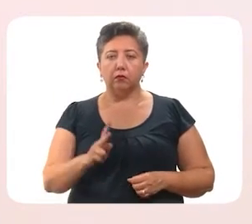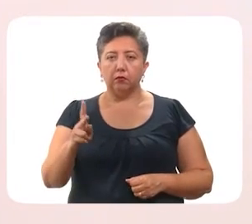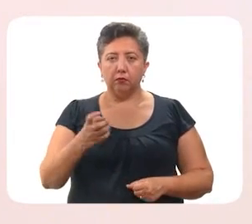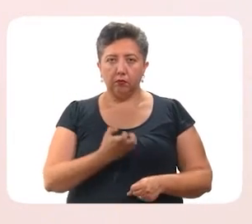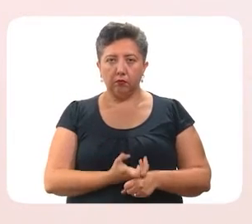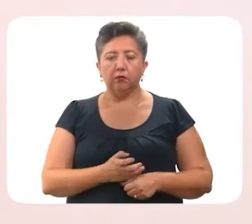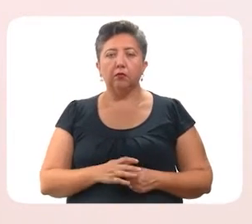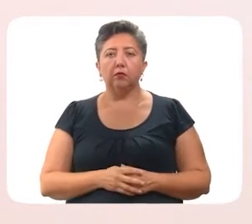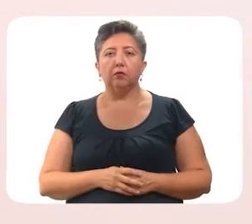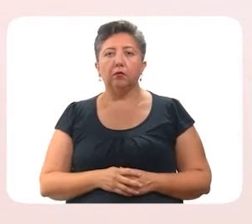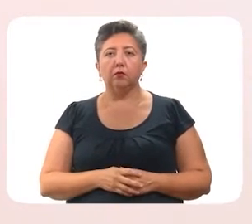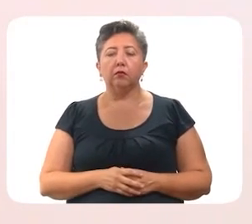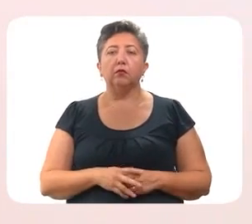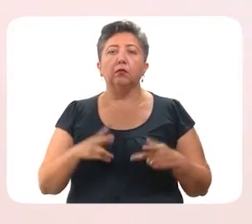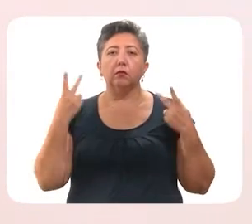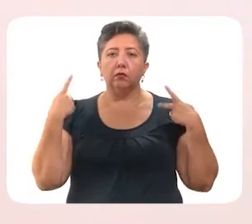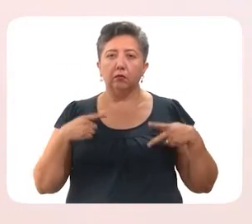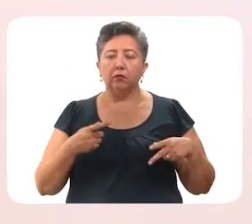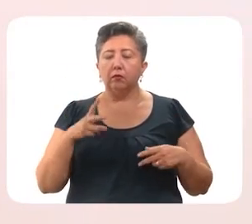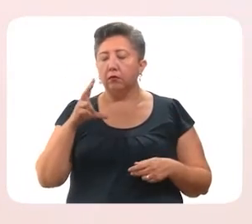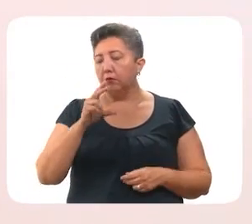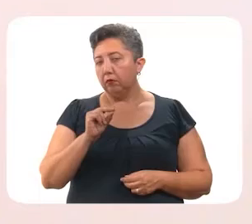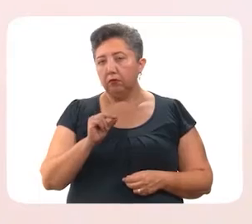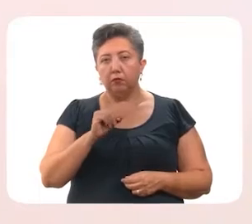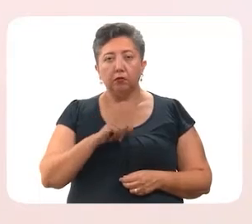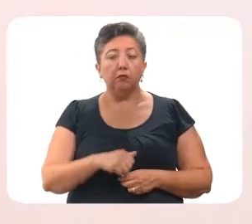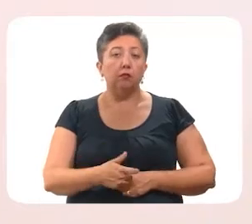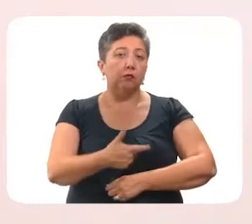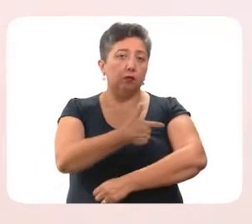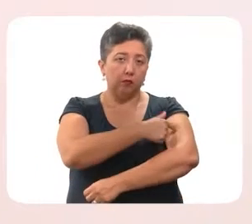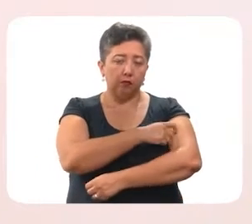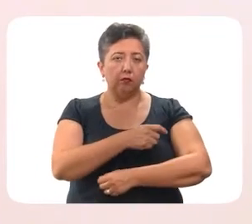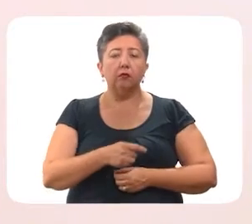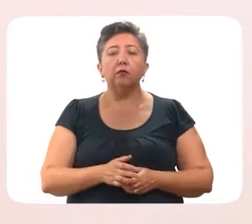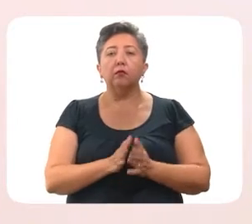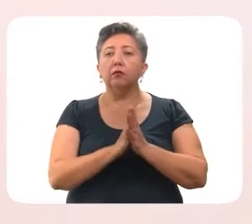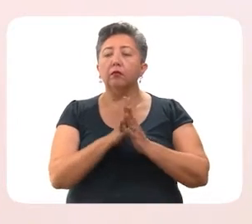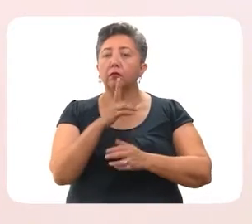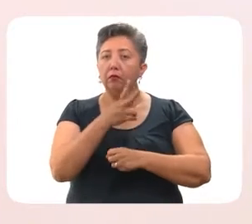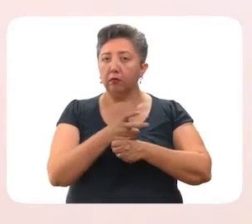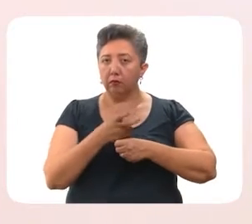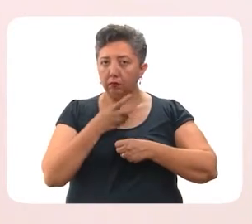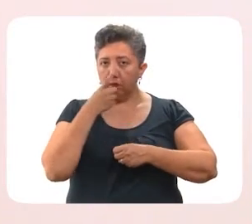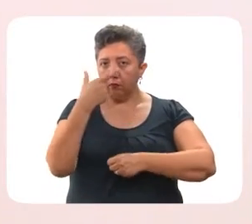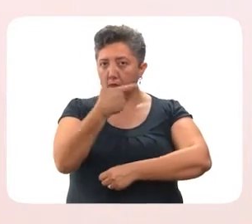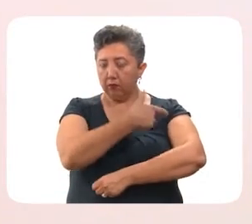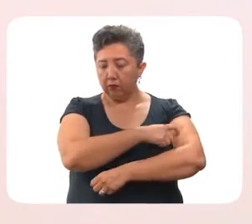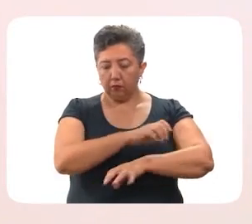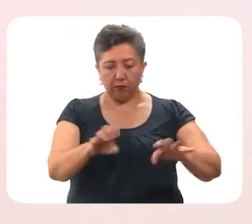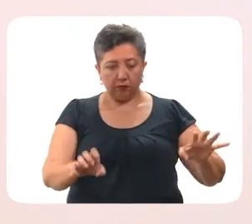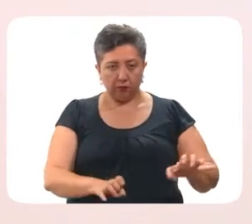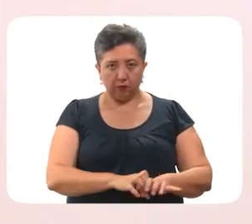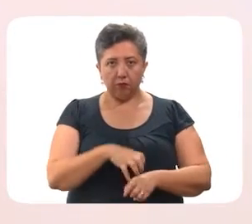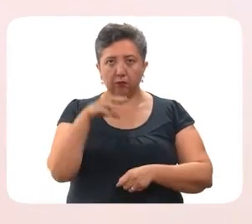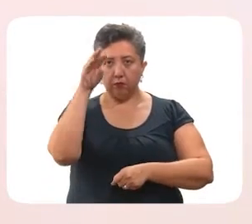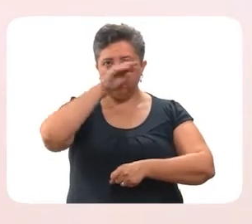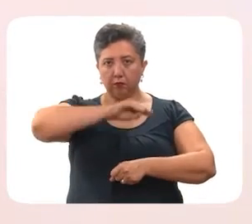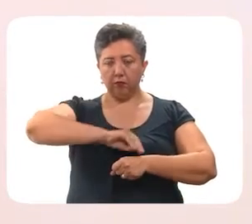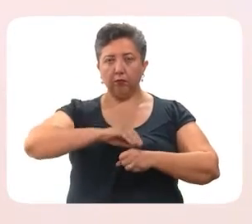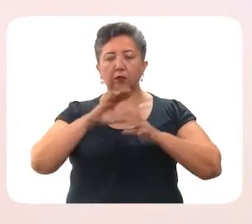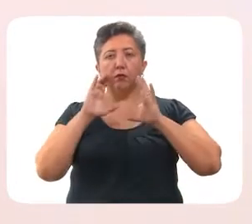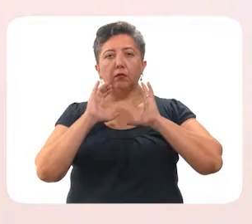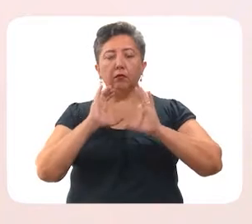chen, nohoko, wapanyoletau, tumen, ujeltane, matu, kanantik, mag, tele, kobido, mixti, omikron. Leolale, teal kalanil, batu, lakalone, kujarale,